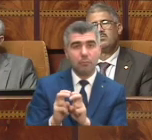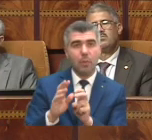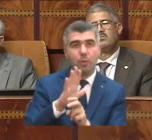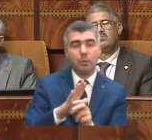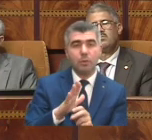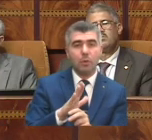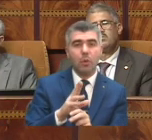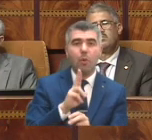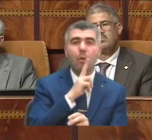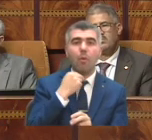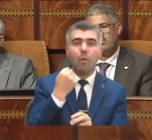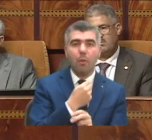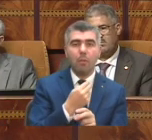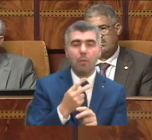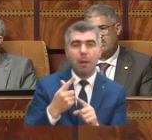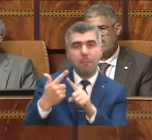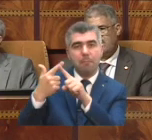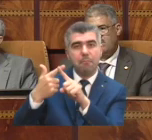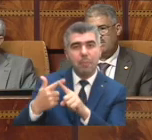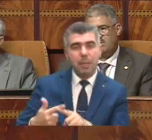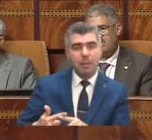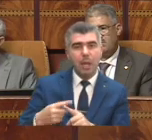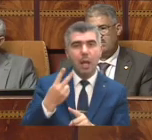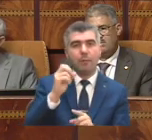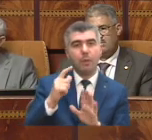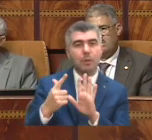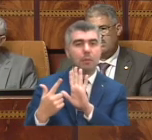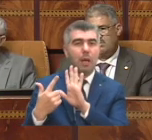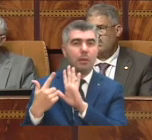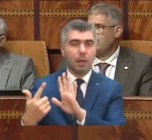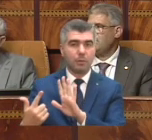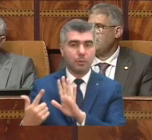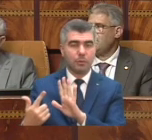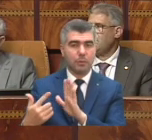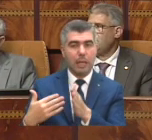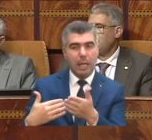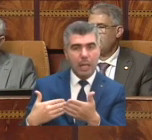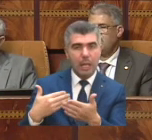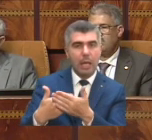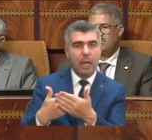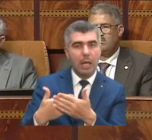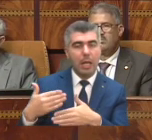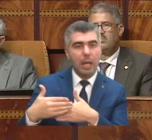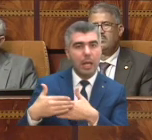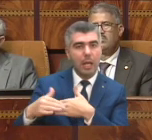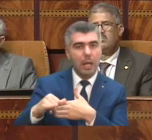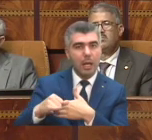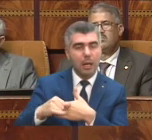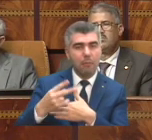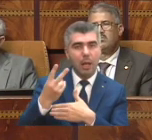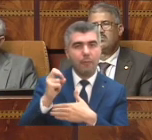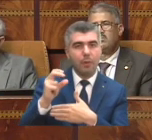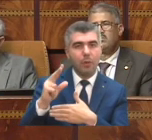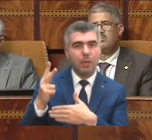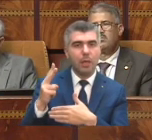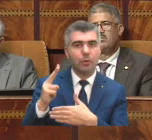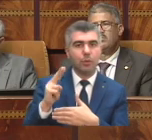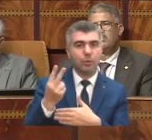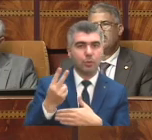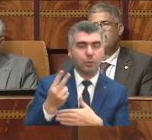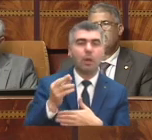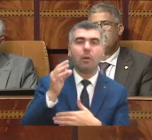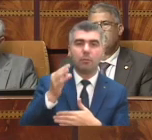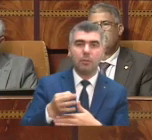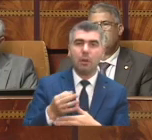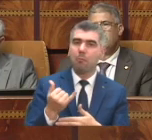الحكومة مبالغ مالية انطلاقا من سنة 2017 ونحن على مشارف نهايته بسنة 2023 الذي كان له وقع إيجابي